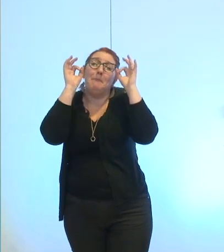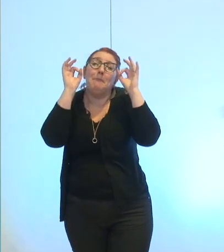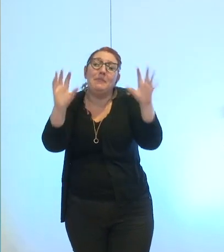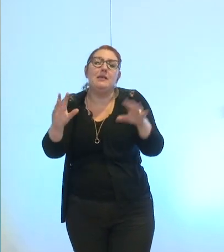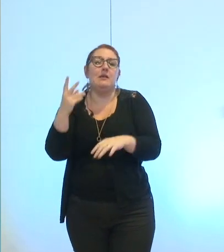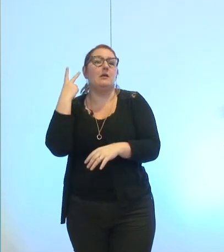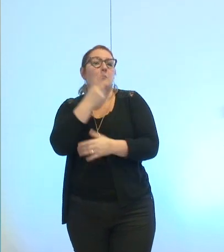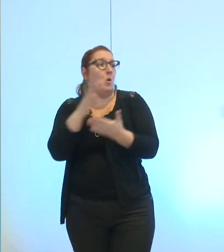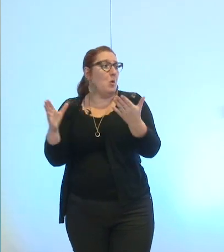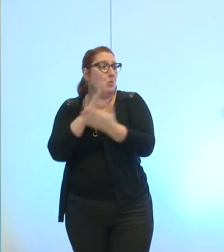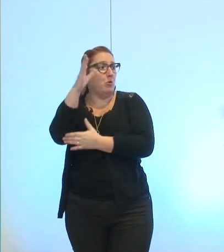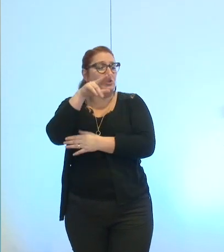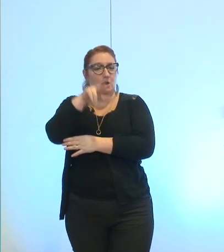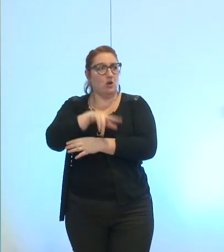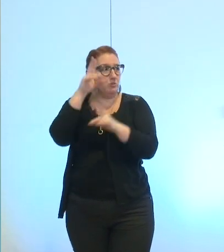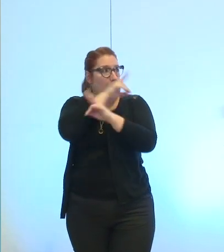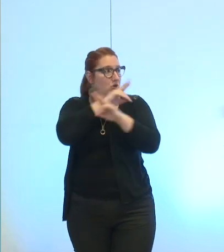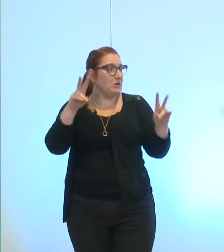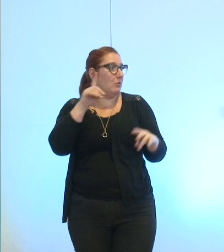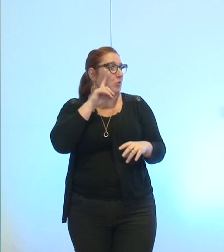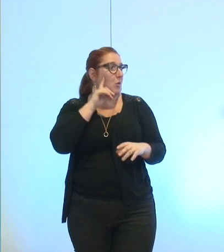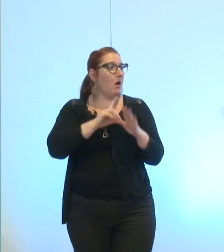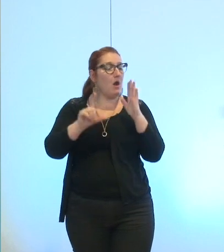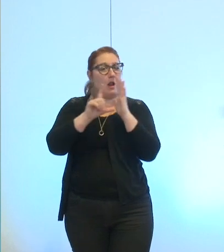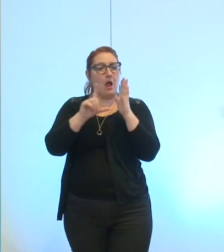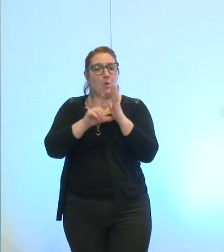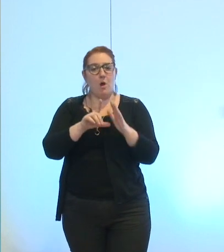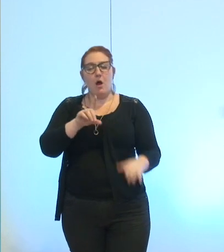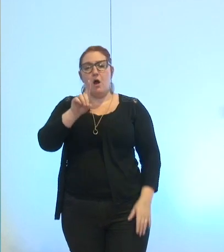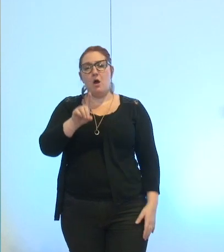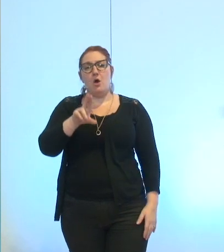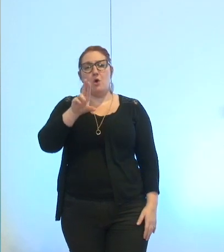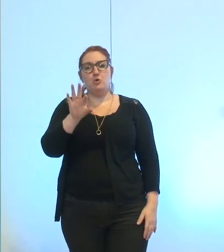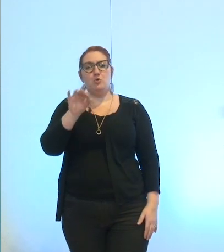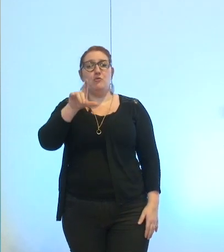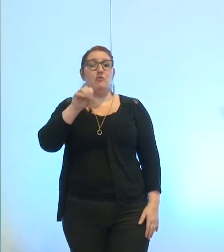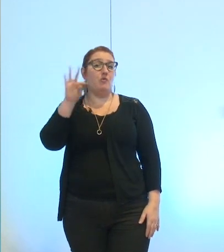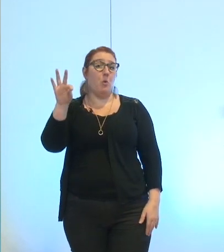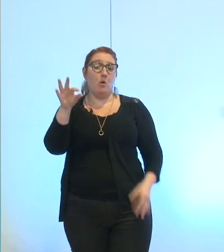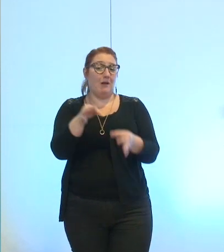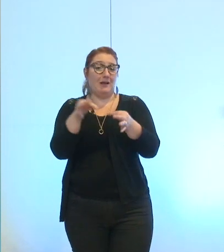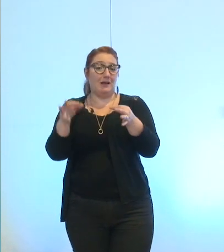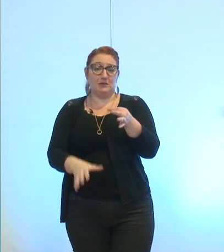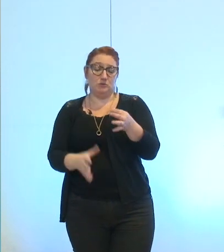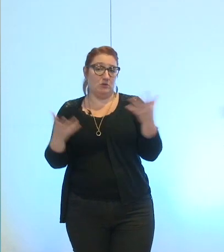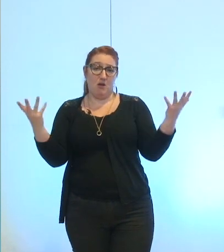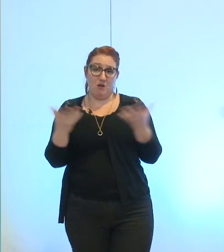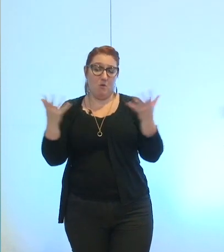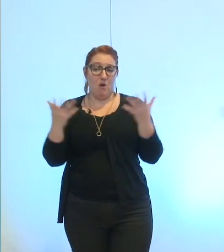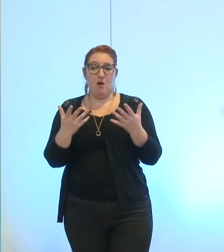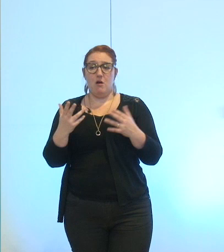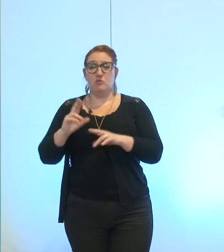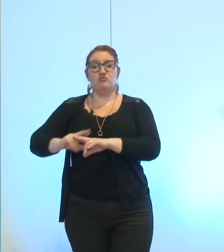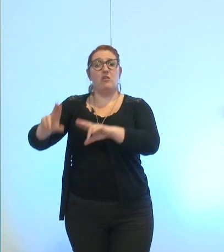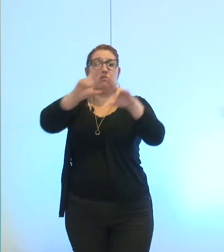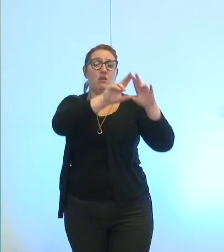logement général parce que la loi du flot a abouti au résultat que les mises en chantier qui étaient de 470000